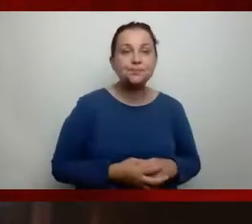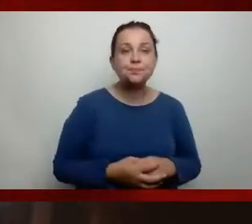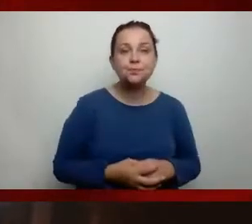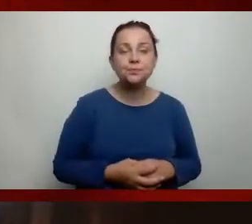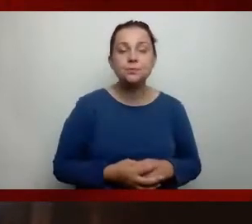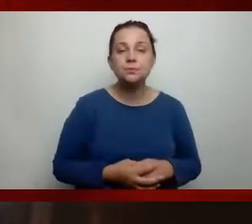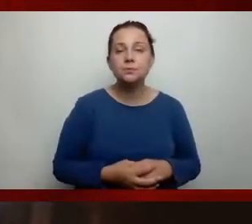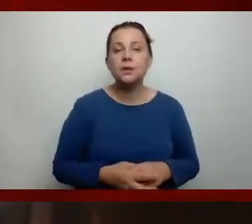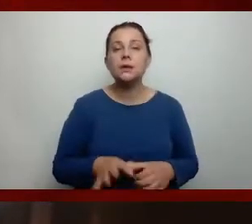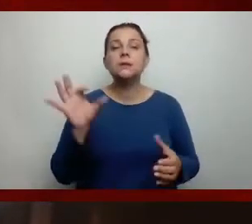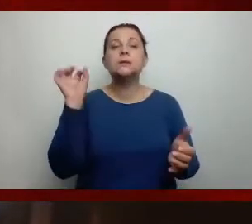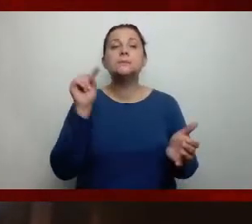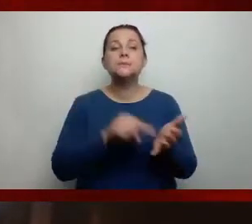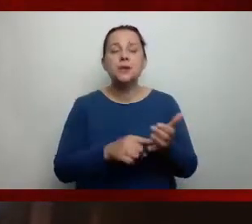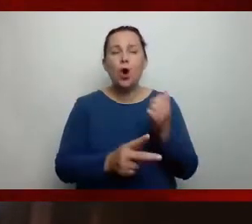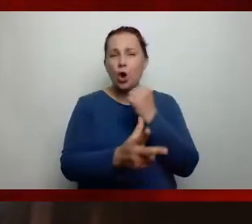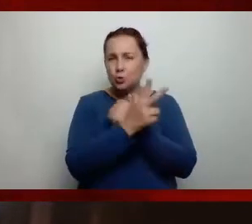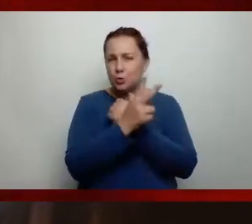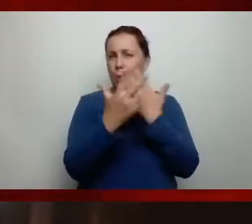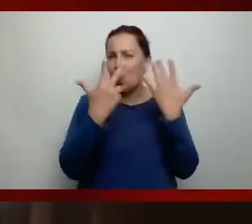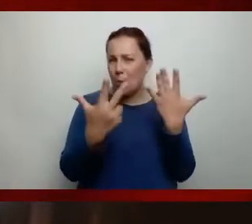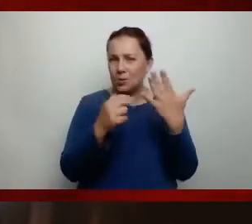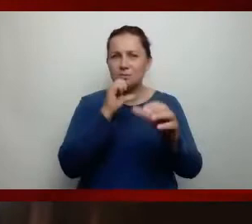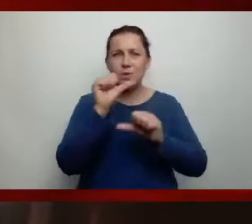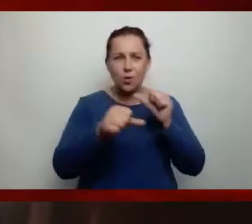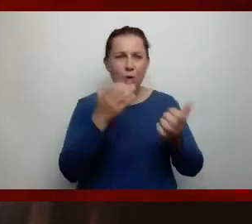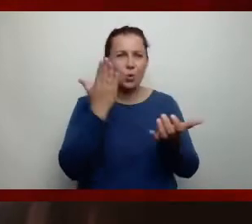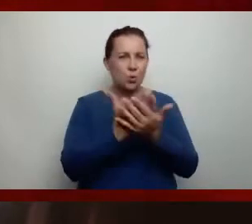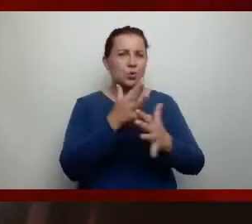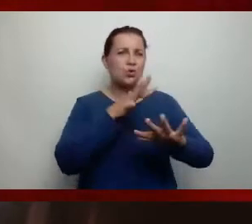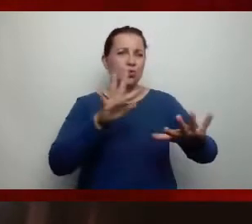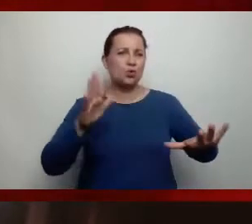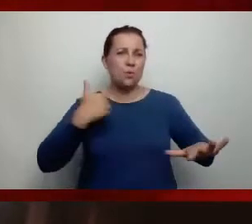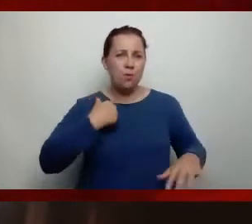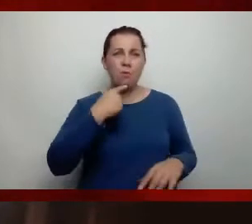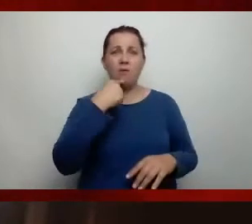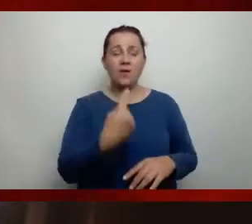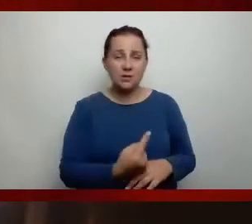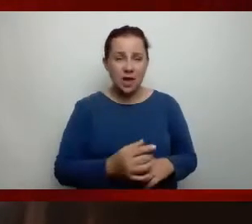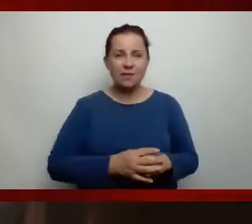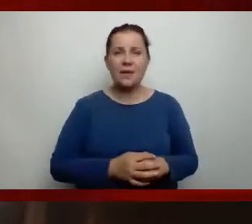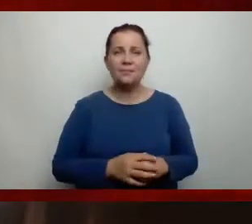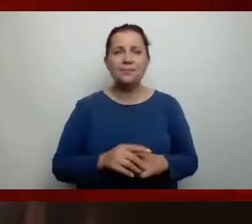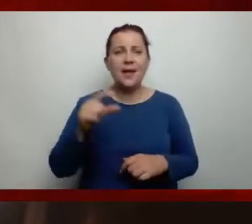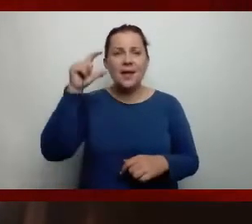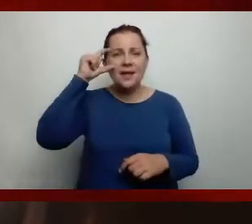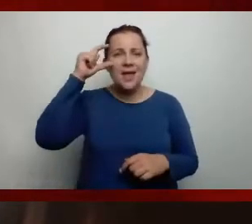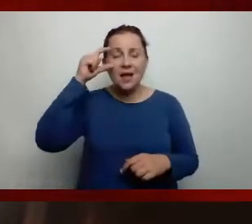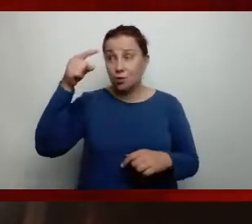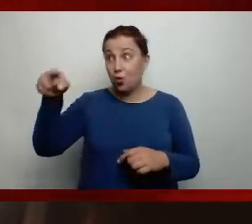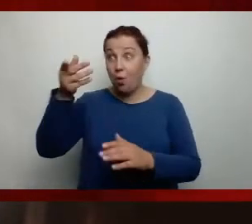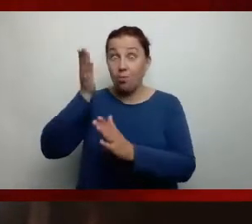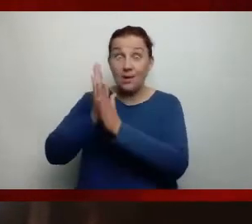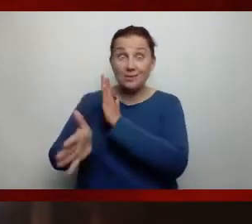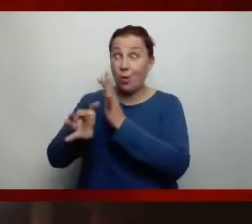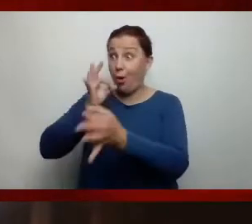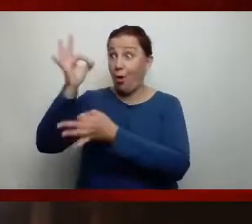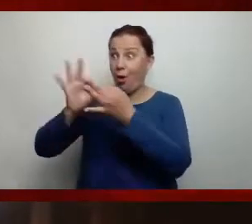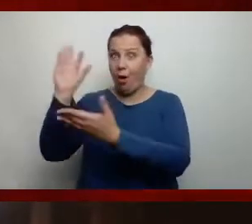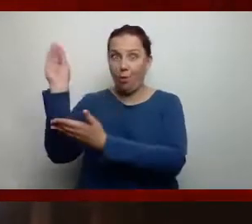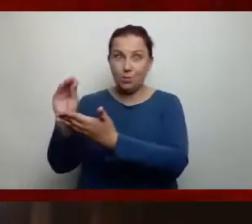z 1988 chyba już dość dużo powiedzieliśmy. Jacek wprost tutaj ją opisuje w swoim